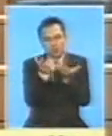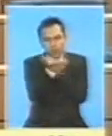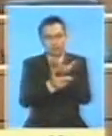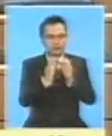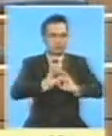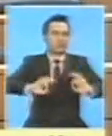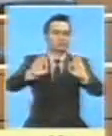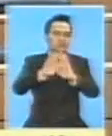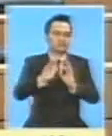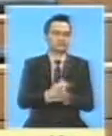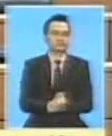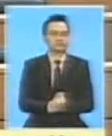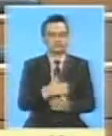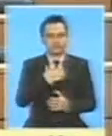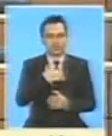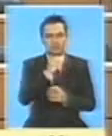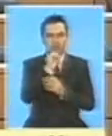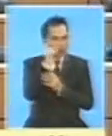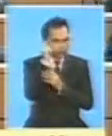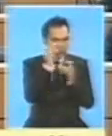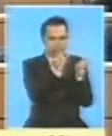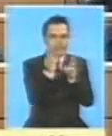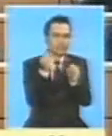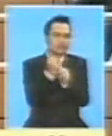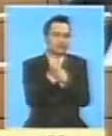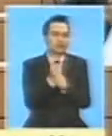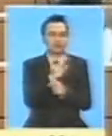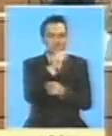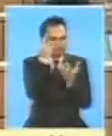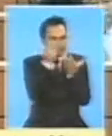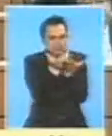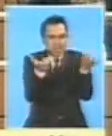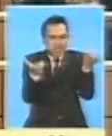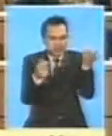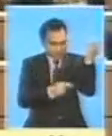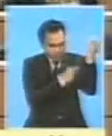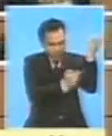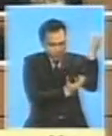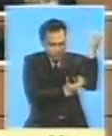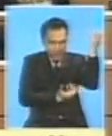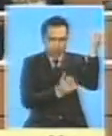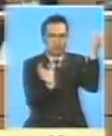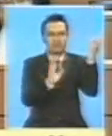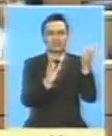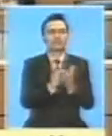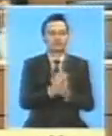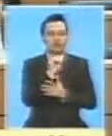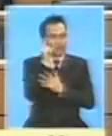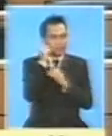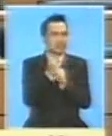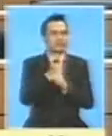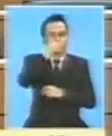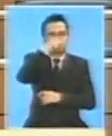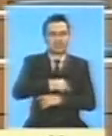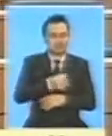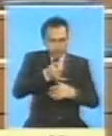างทั้งหมดนะครับเราไม่ถือว่าเป็นการแยกดินแดนไม่ถือว่าเป็นการต่างๆทั้งสิ้นนะเพราะว่าถือว่าเป็นคนไทยด้ว